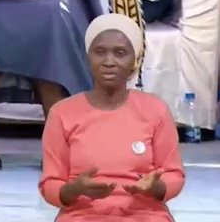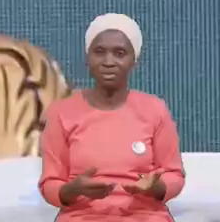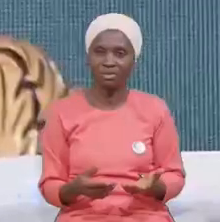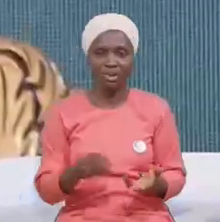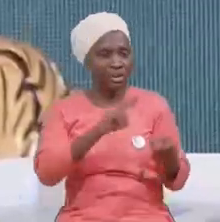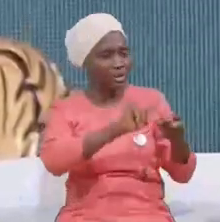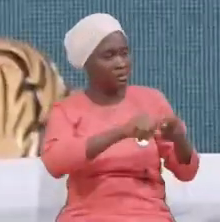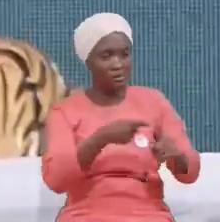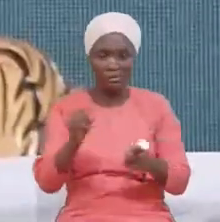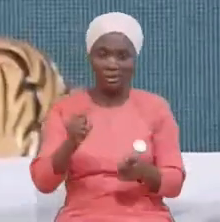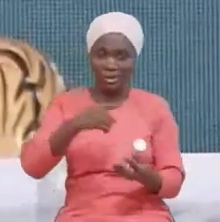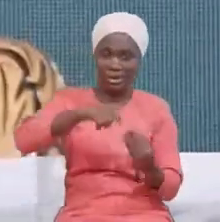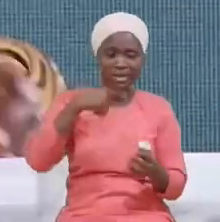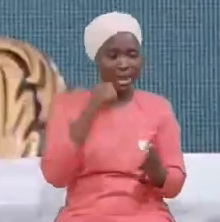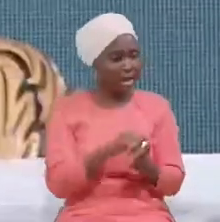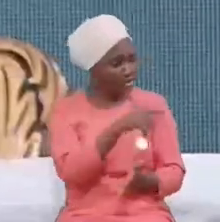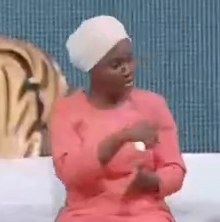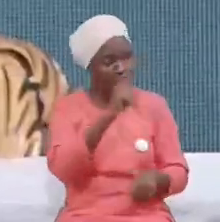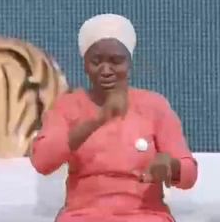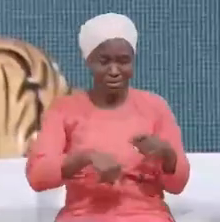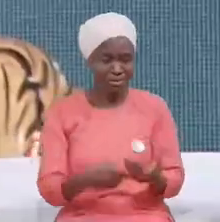Les voisins disent, tu ne peux pas.